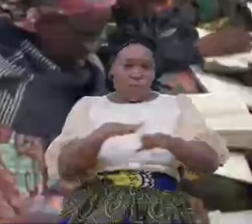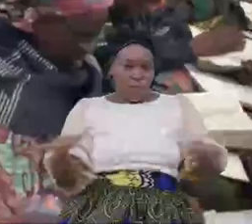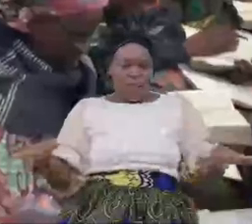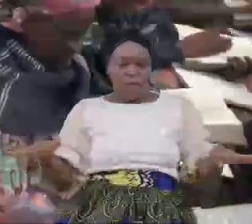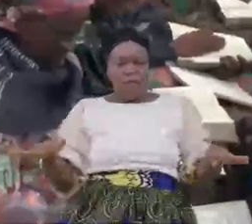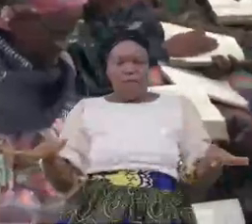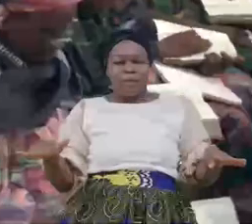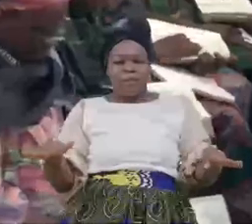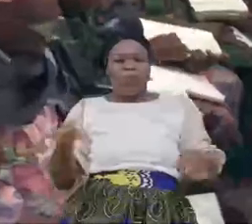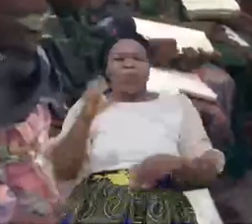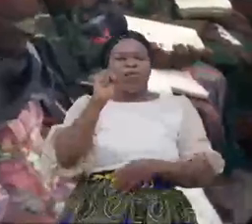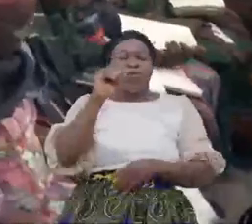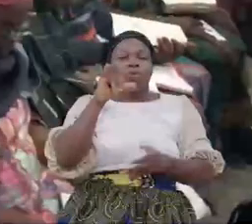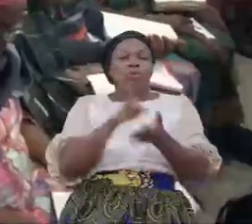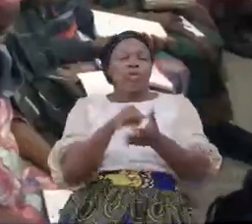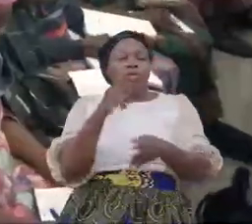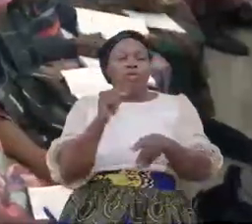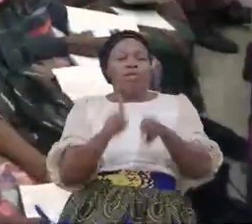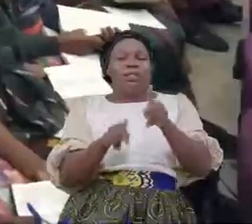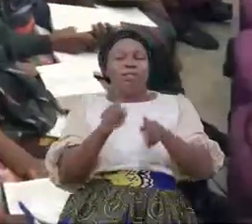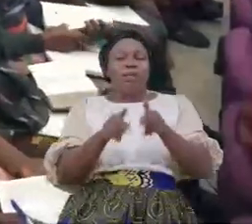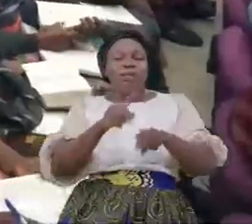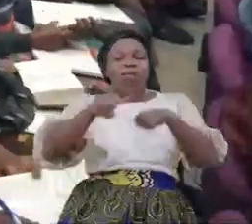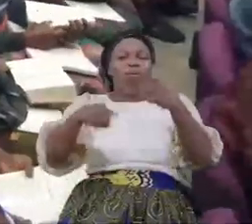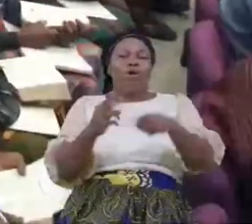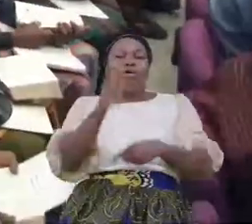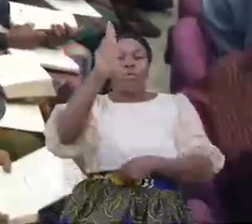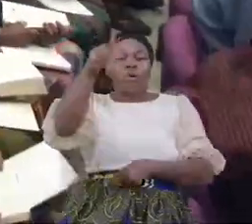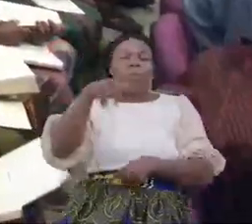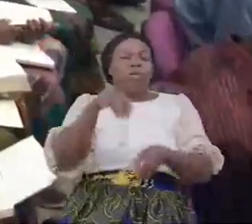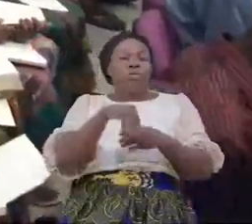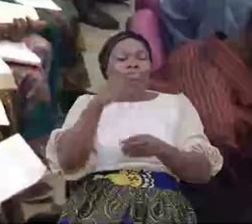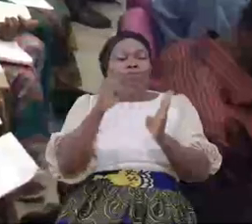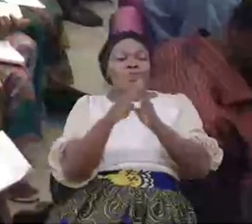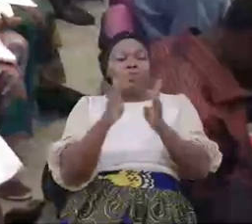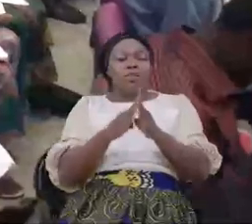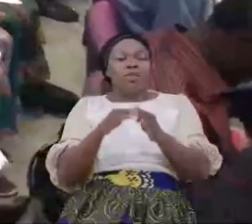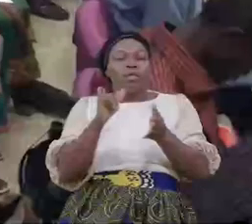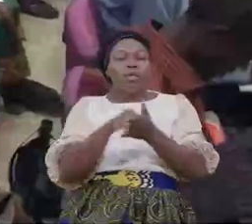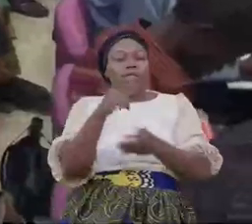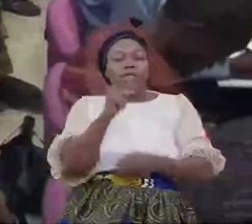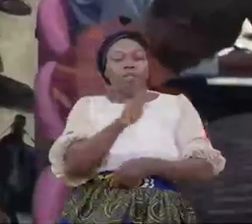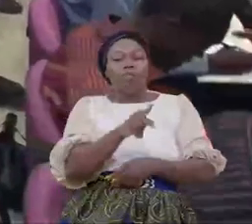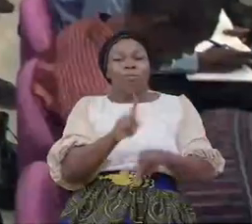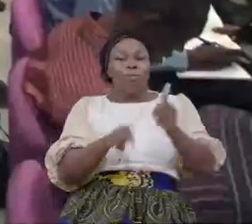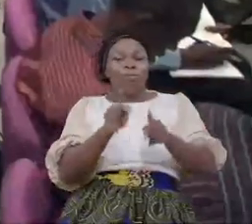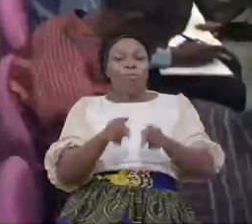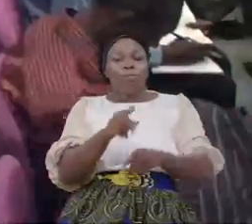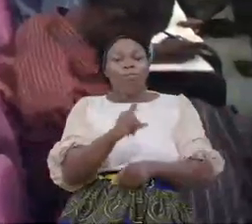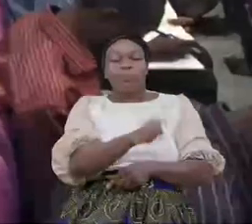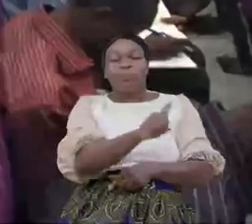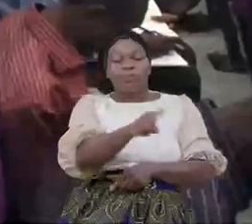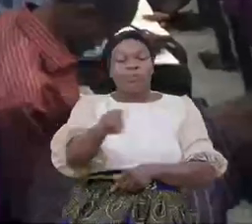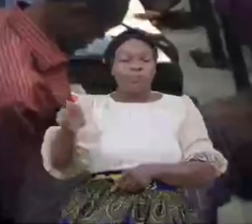s'écroule. Le peuple monta dans la ville. Combien de personnes? Je dis combien de personnes? Combien de nous